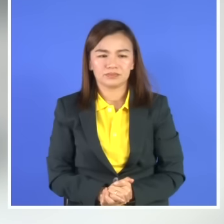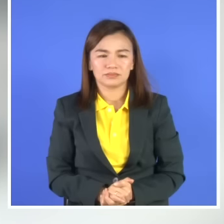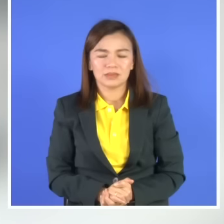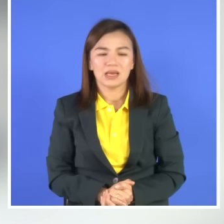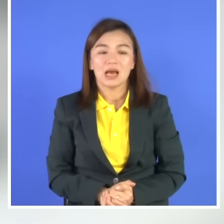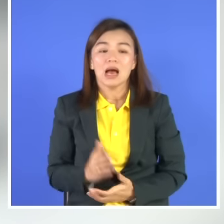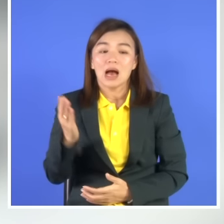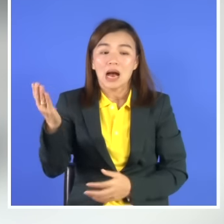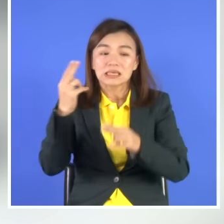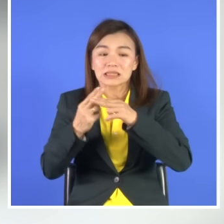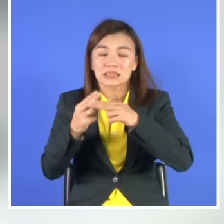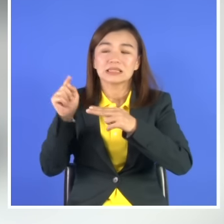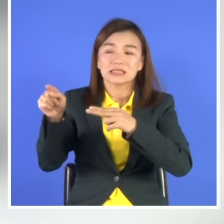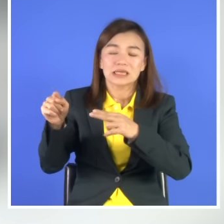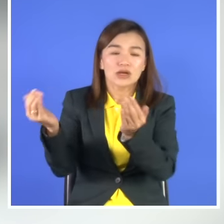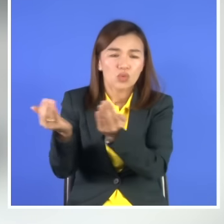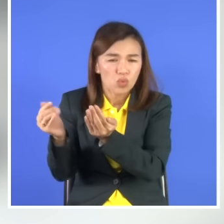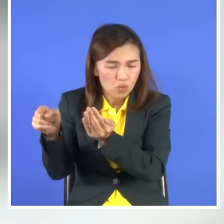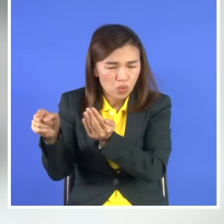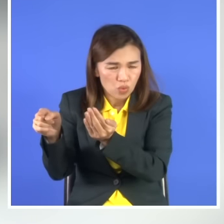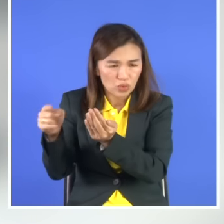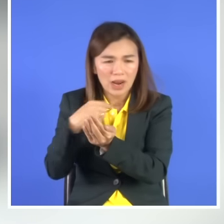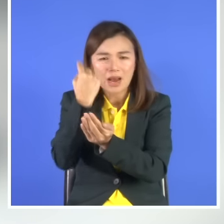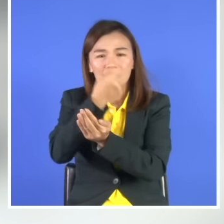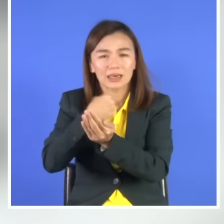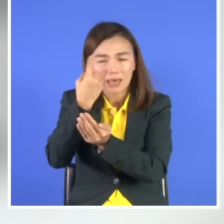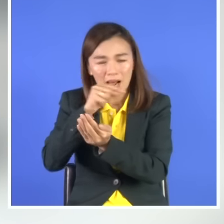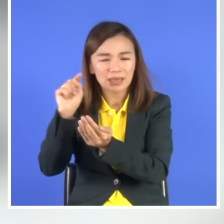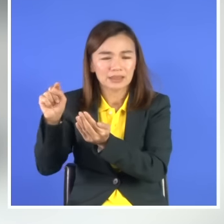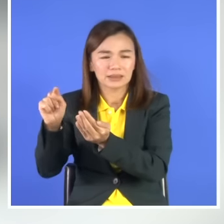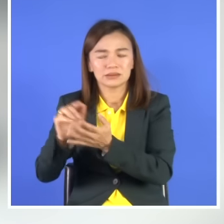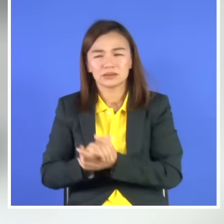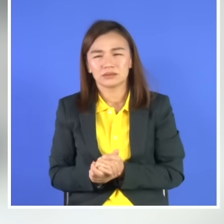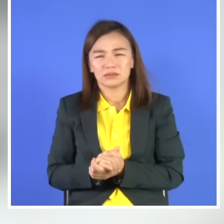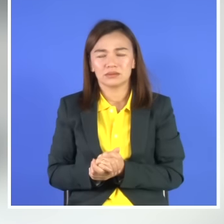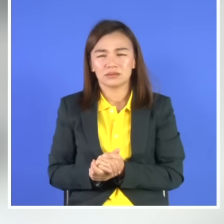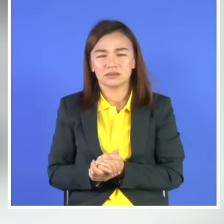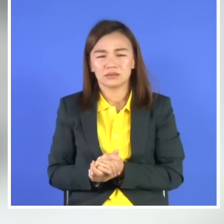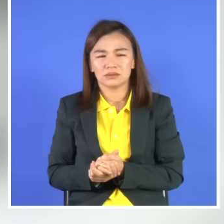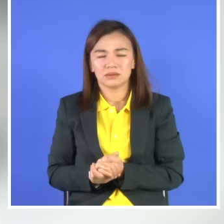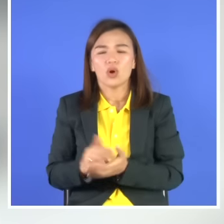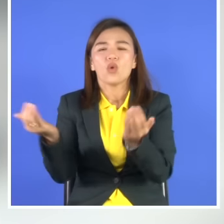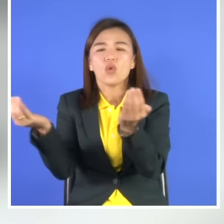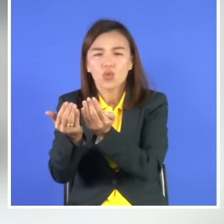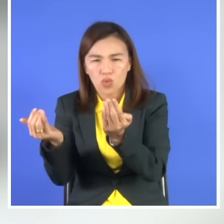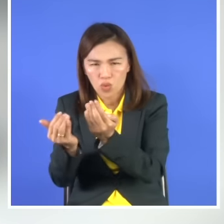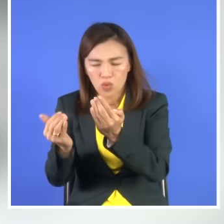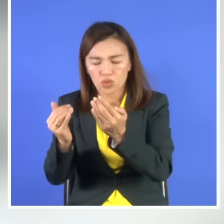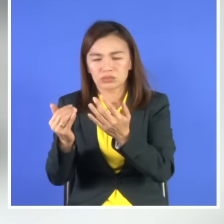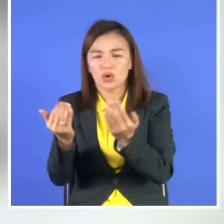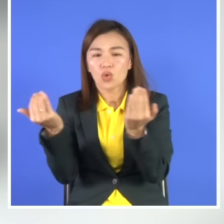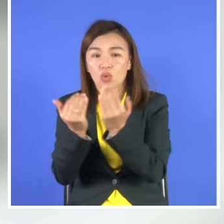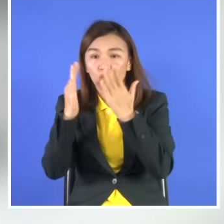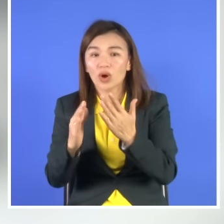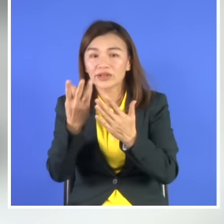งศ์เธอกรมสมมติอมรพันธ์ท่านเป็นใครนะคะท่านก็เป็นพระราชโอรสลำดับที่49ในพระ